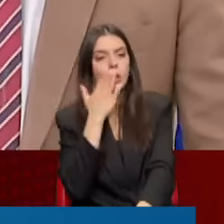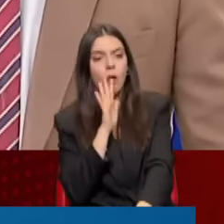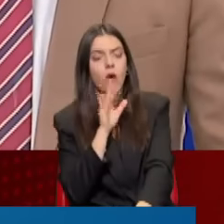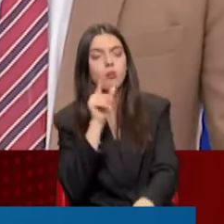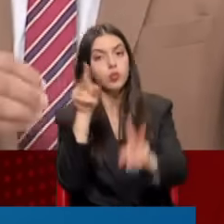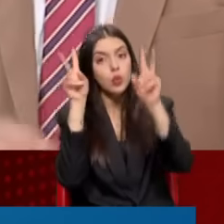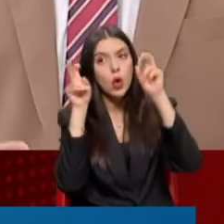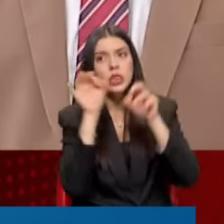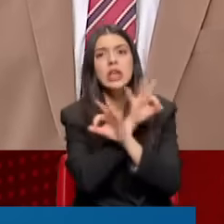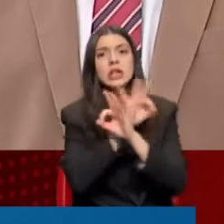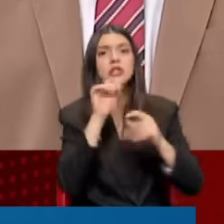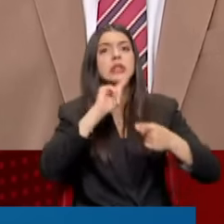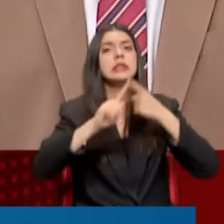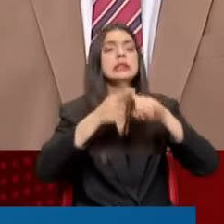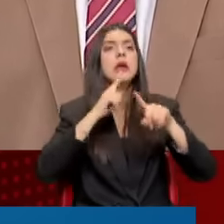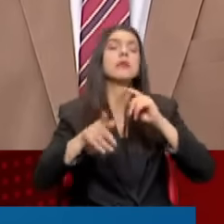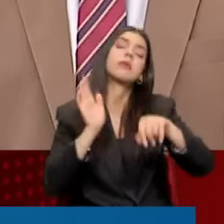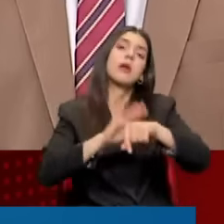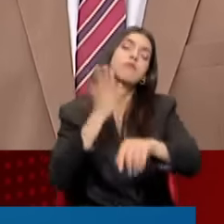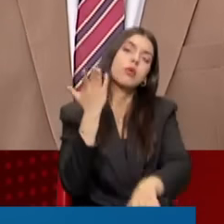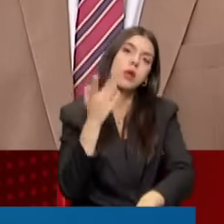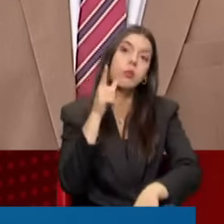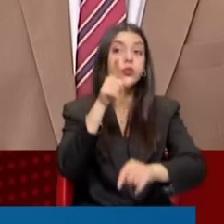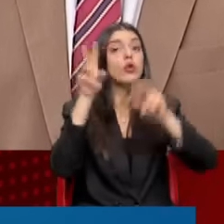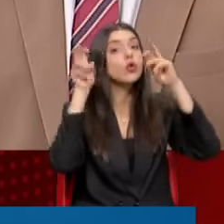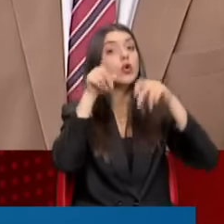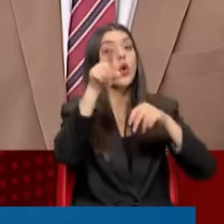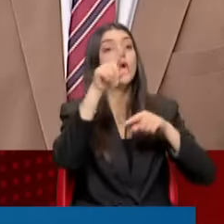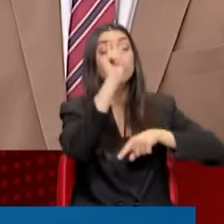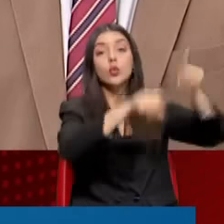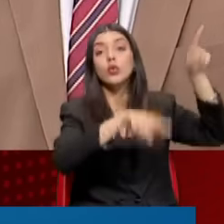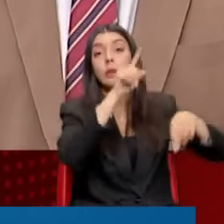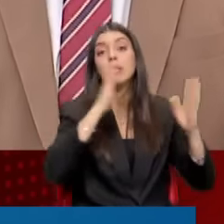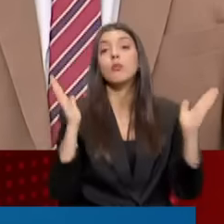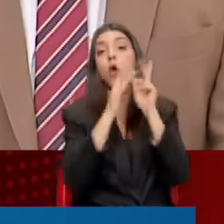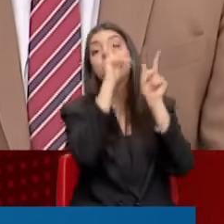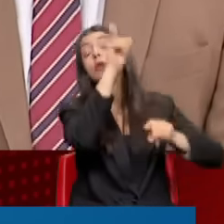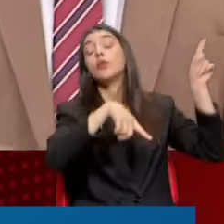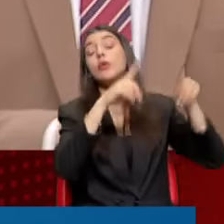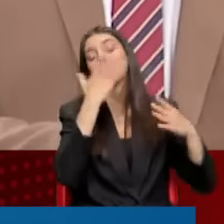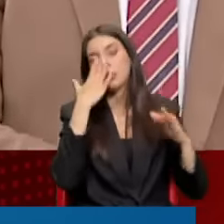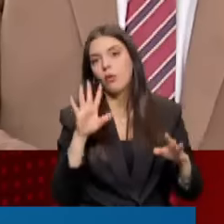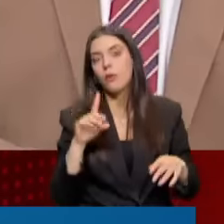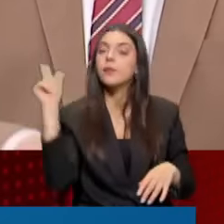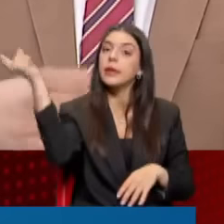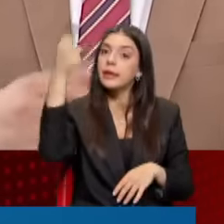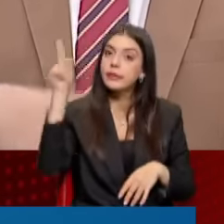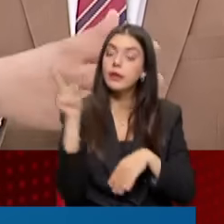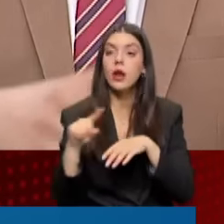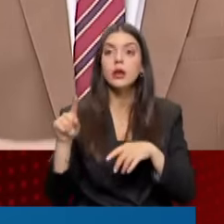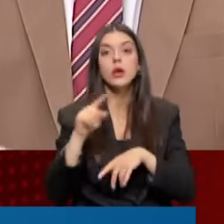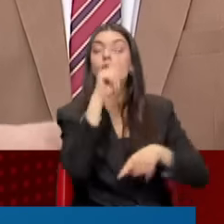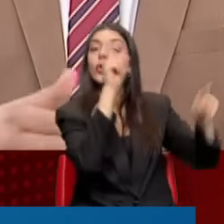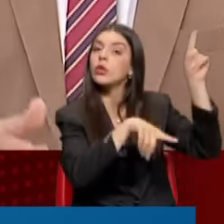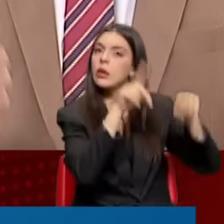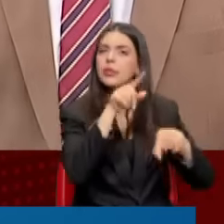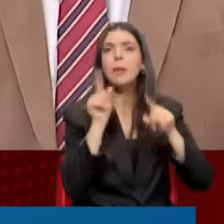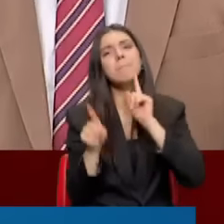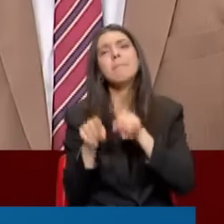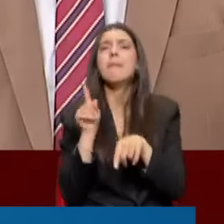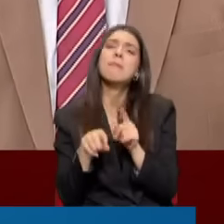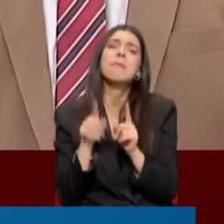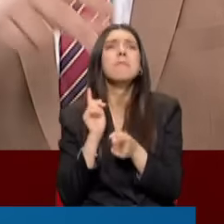hakkında hiç siyaset üretmiyor Yani bu konu onların gündeminde yok muhalefetin gündeminde yok iktidarın gündeminde yer yer var Orada